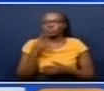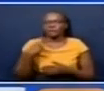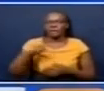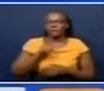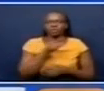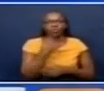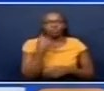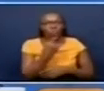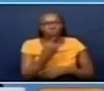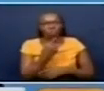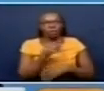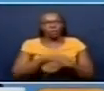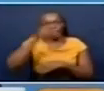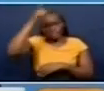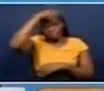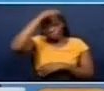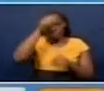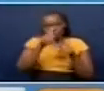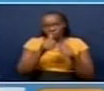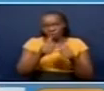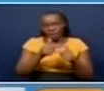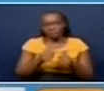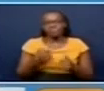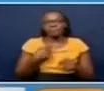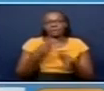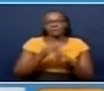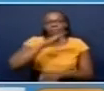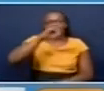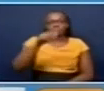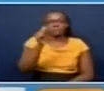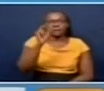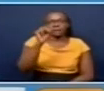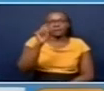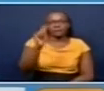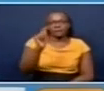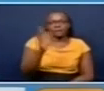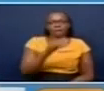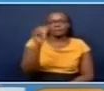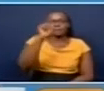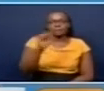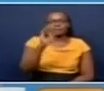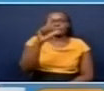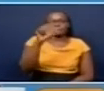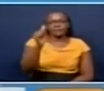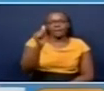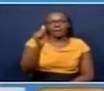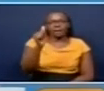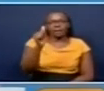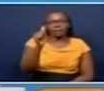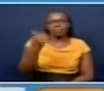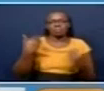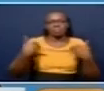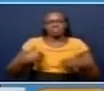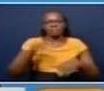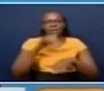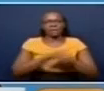umepata shahada ya nini? Haya, mimi naitwa Janet Ndamba David Sila. Na